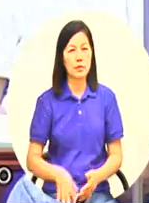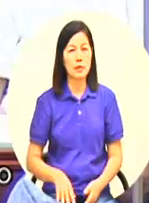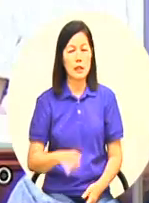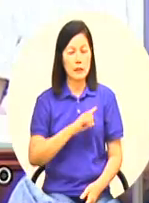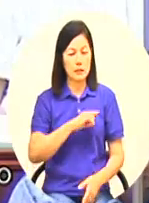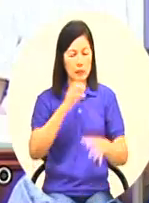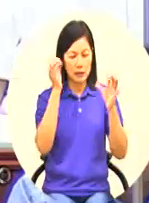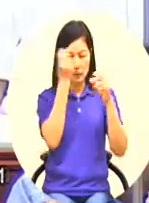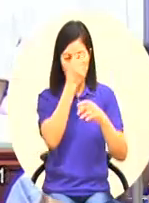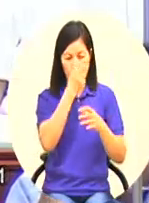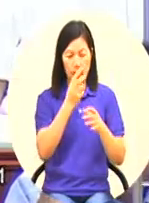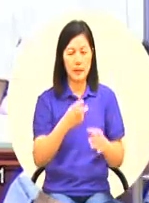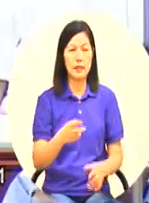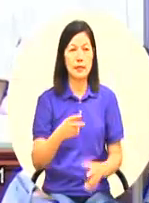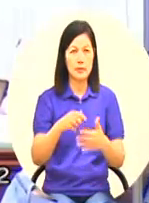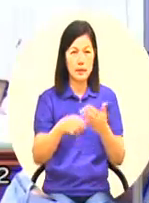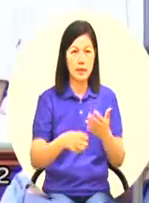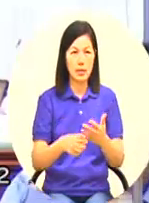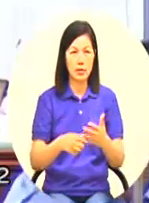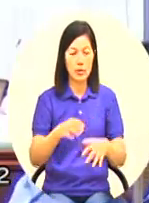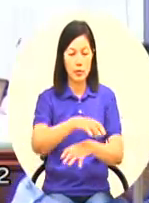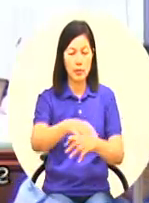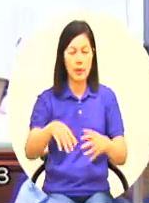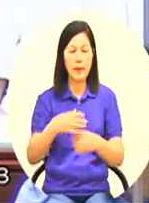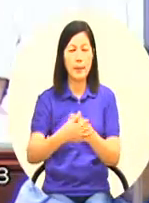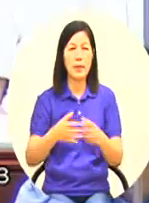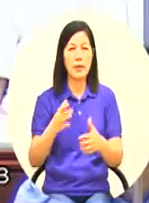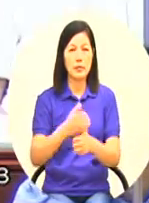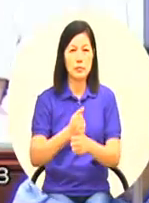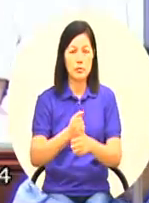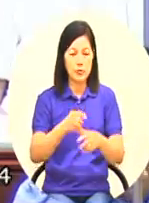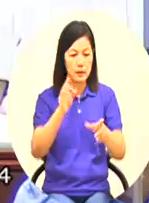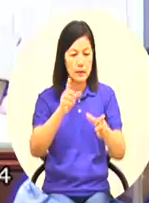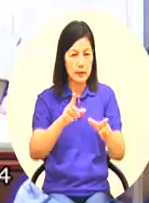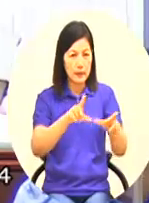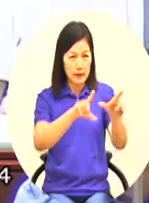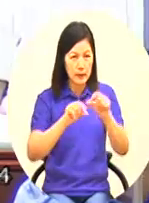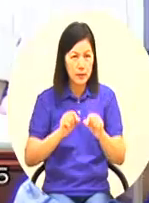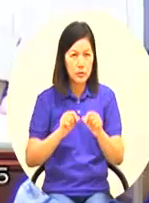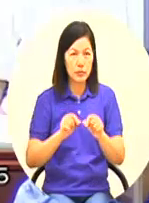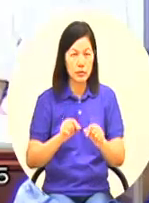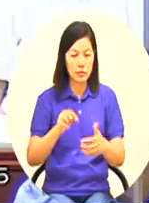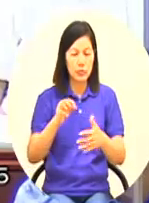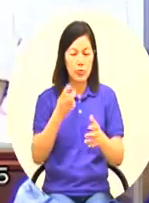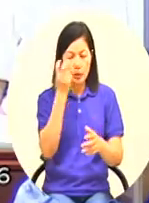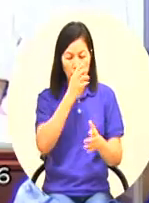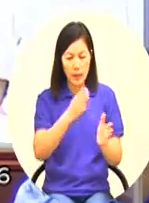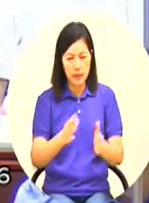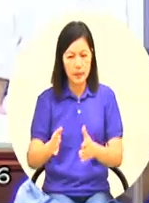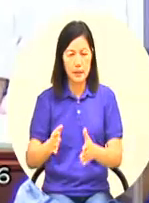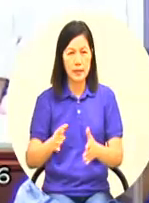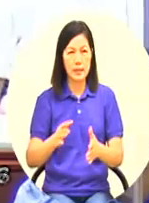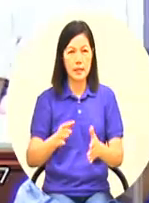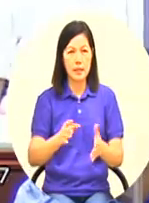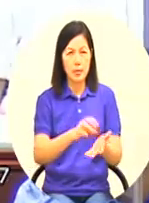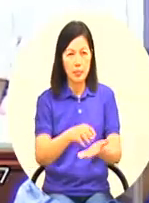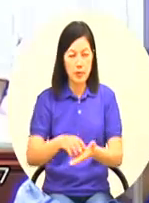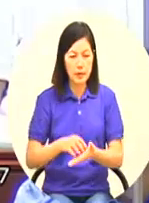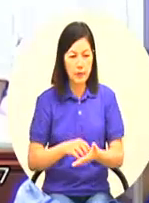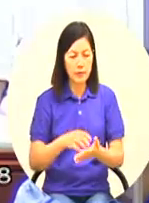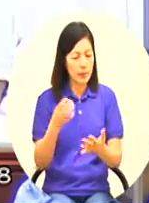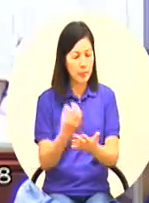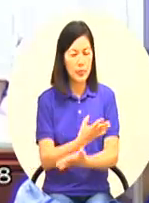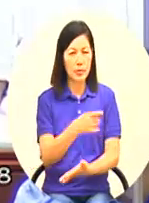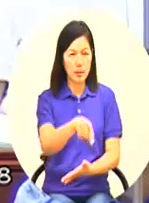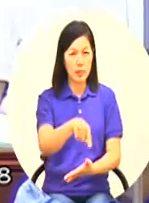充环保署有定一个樱回收废弃物管理办法的不足。也不足哈，啊，所以